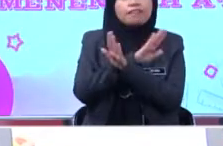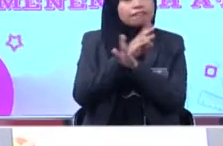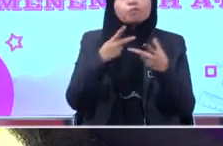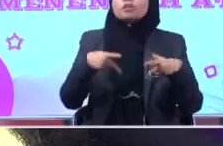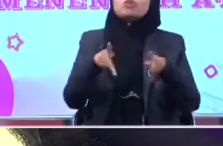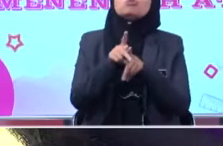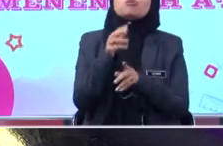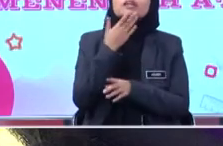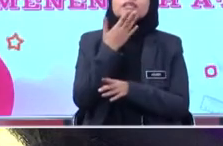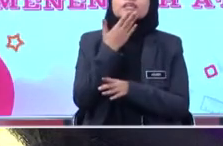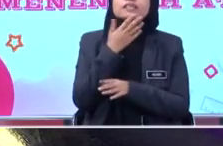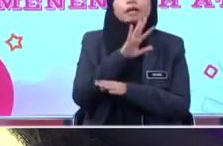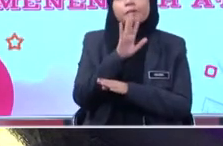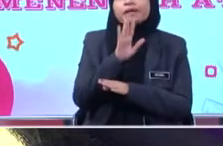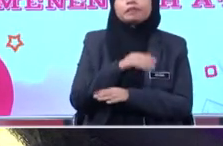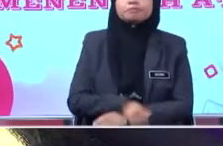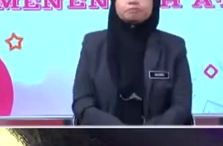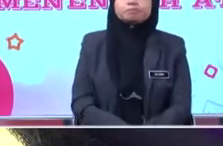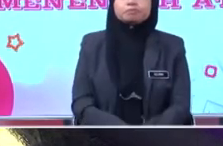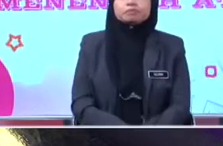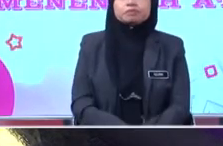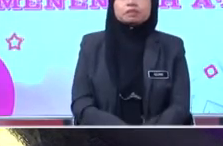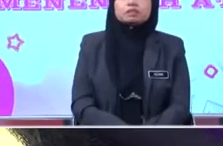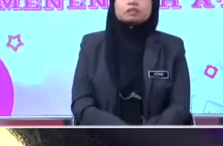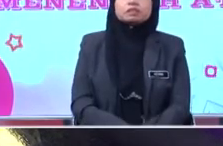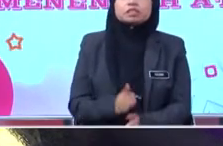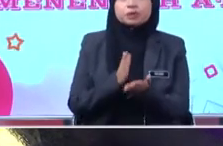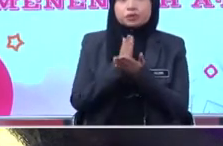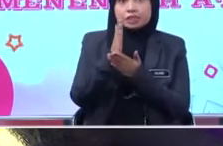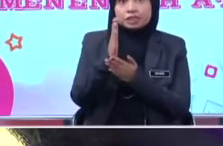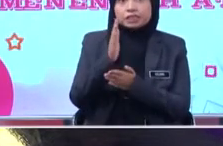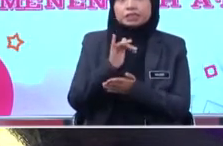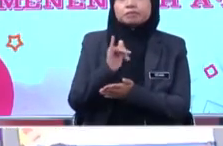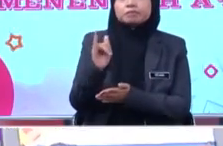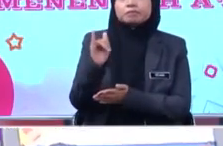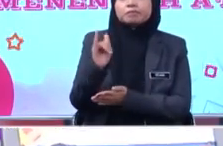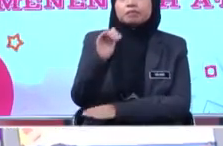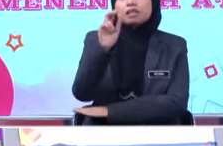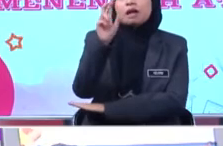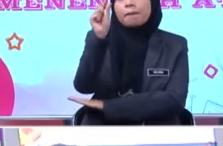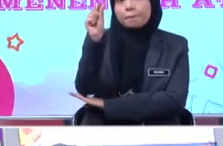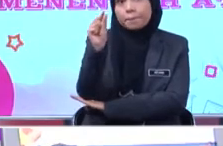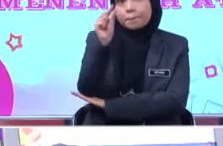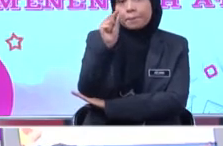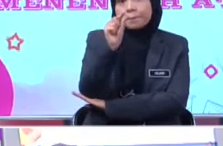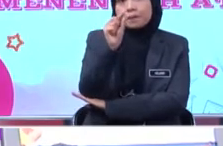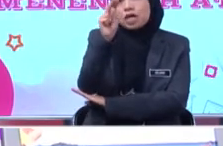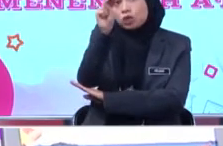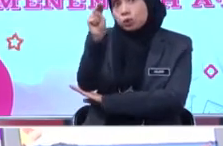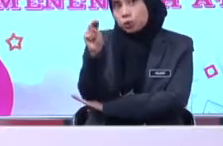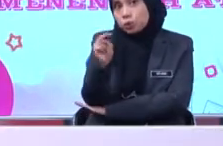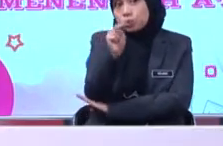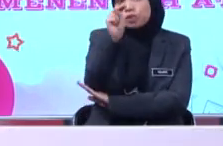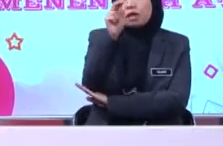tidak boleh ayat yang seterusnya Meisya nun mati bertemu